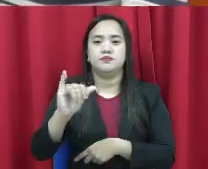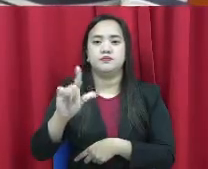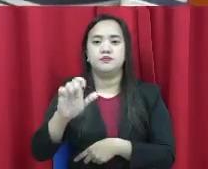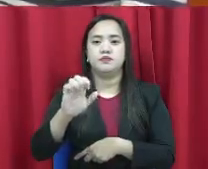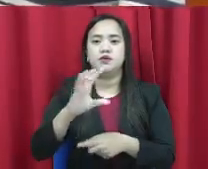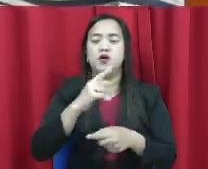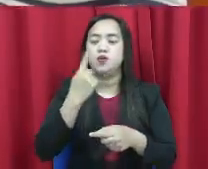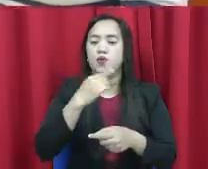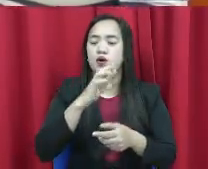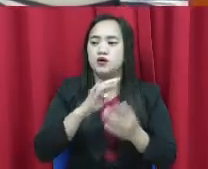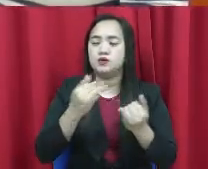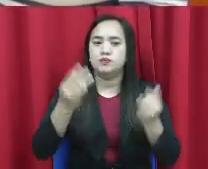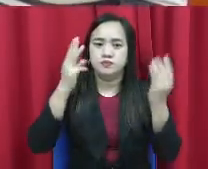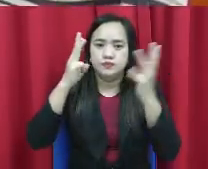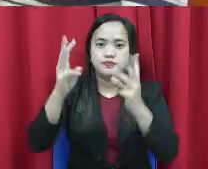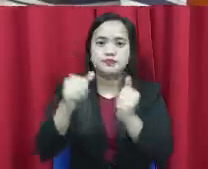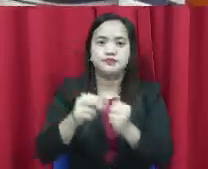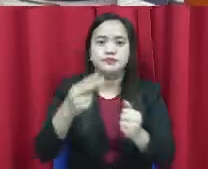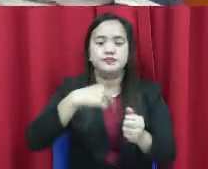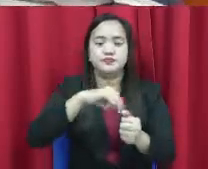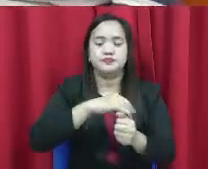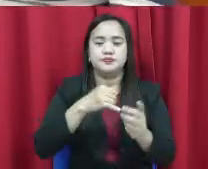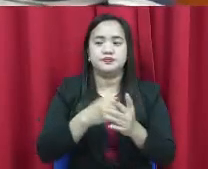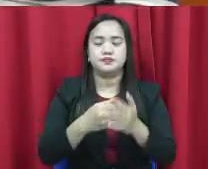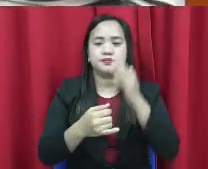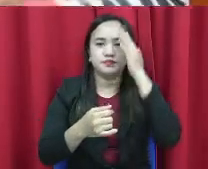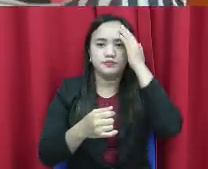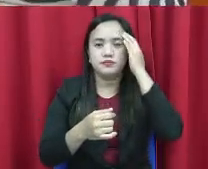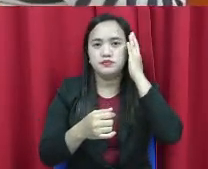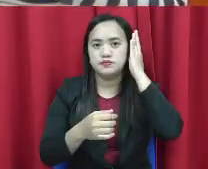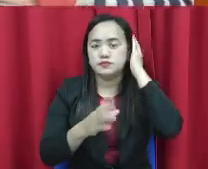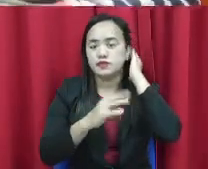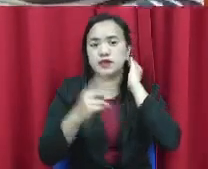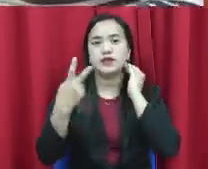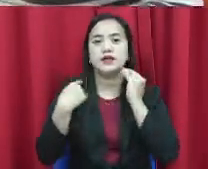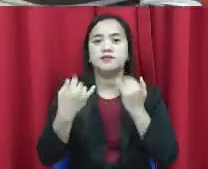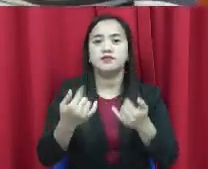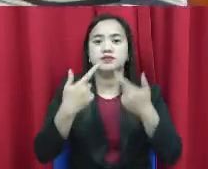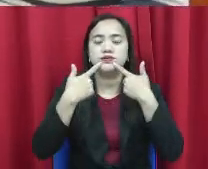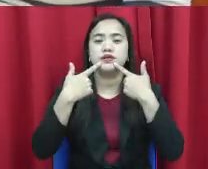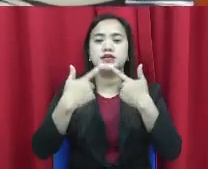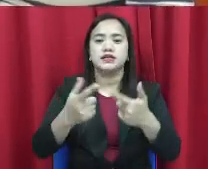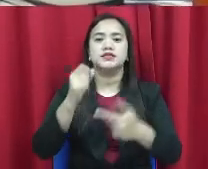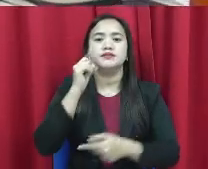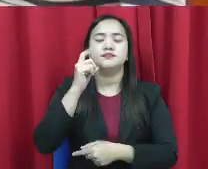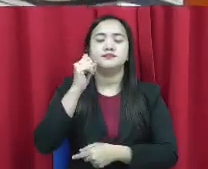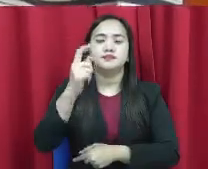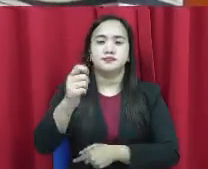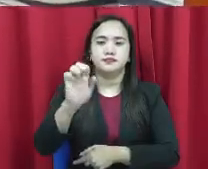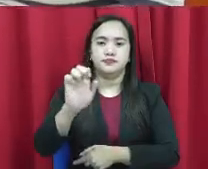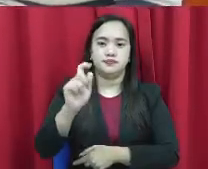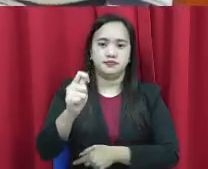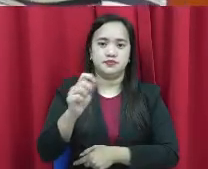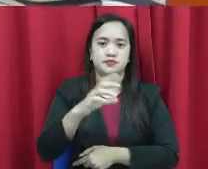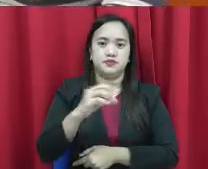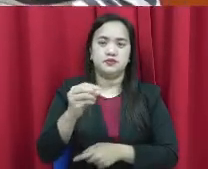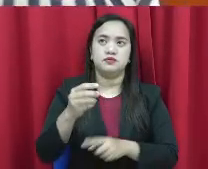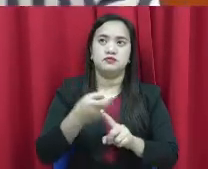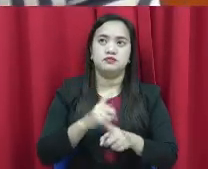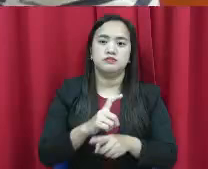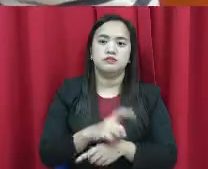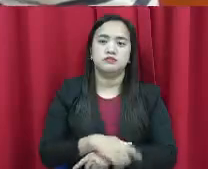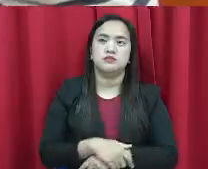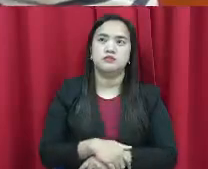churchmate natin diyan sa Perth Australia and nabati na ni ma'am ca si Ma'am Tet sa mula sa